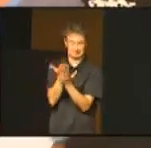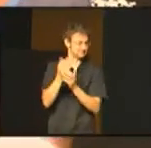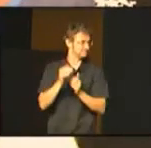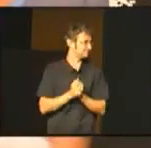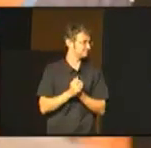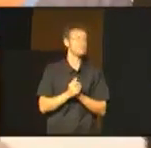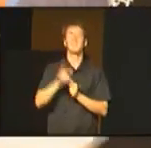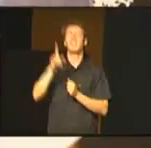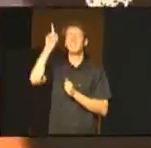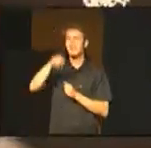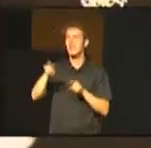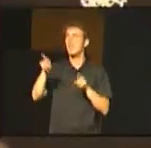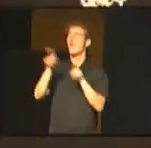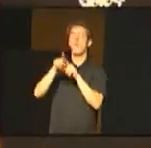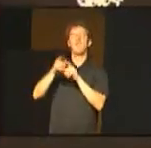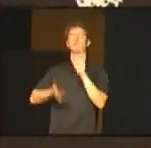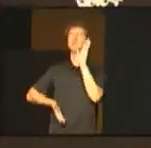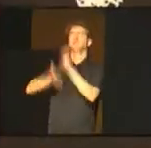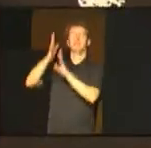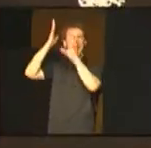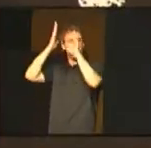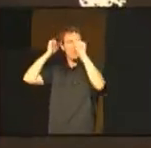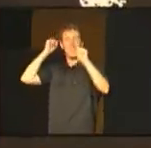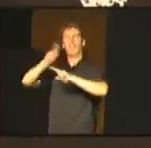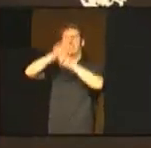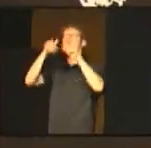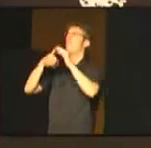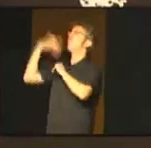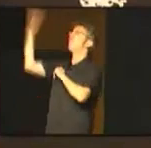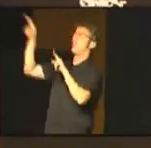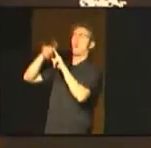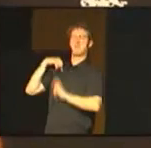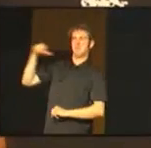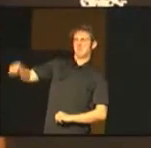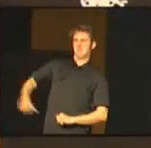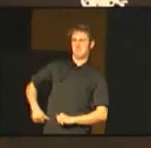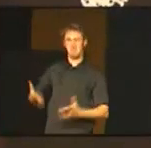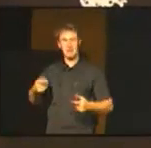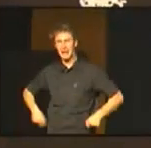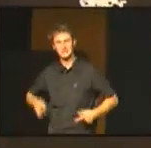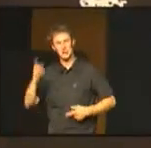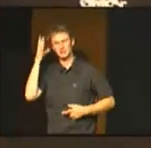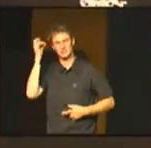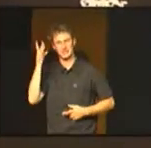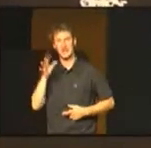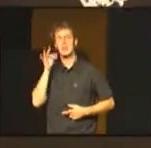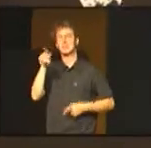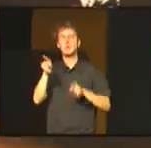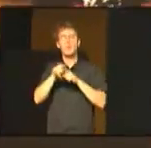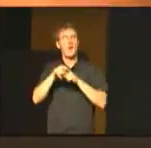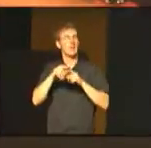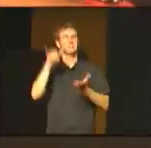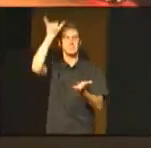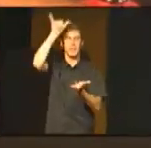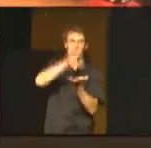representacions internacionals amb uns luxes impropis de països avançats, infraestructures costoses